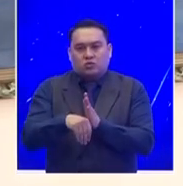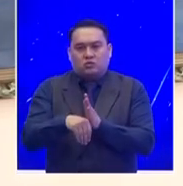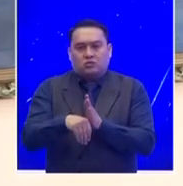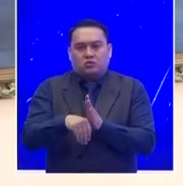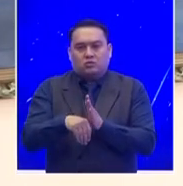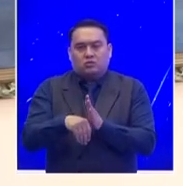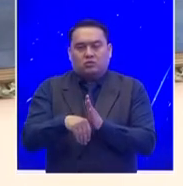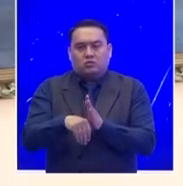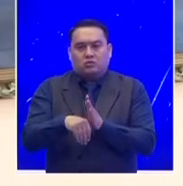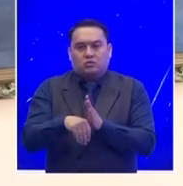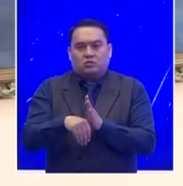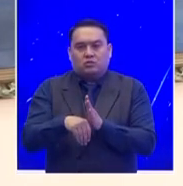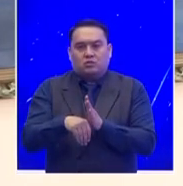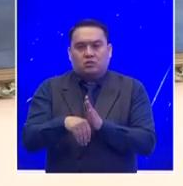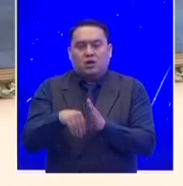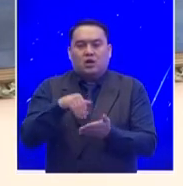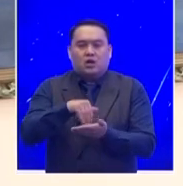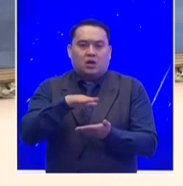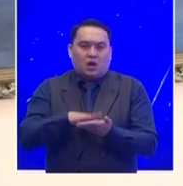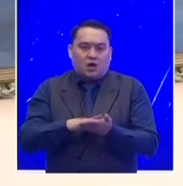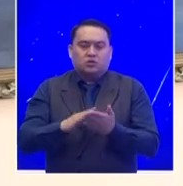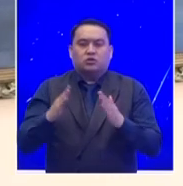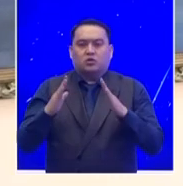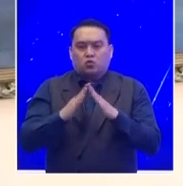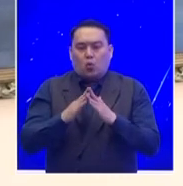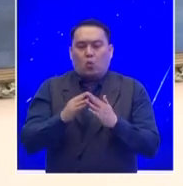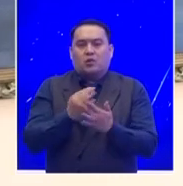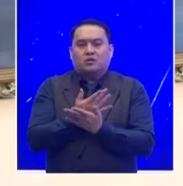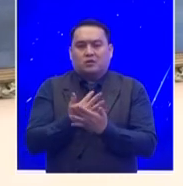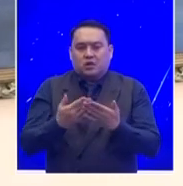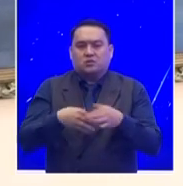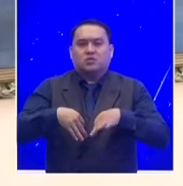физическом лице, регистрация недвижимости на транспорт,